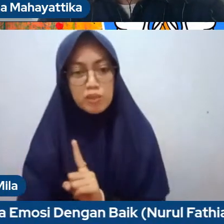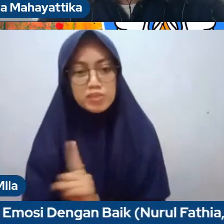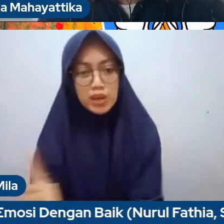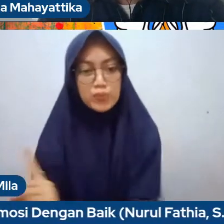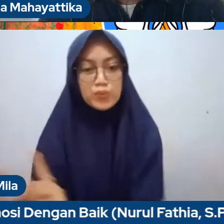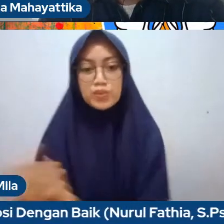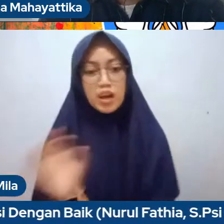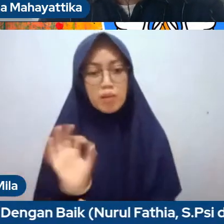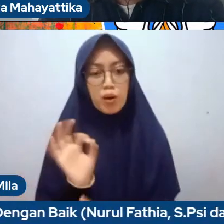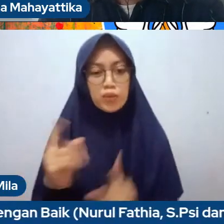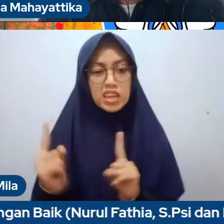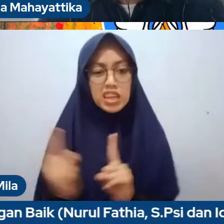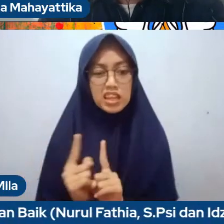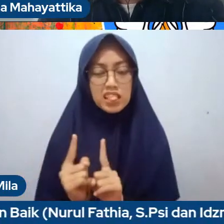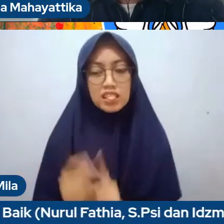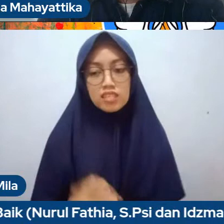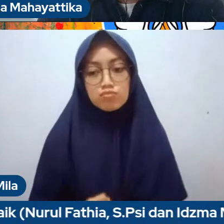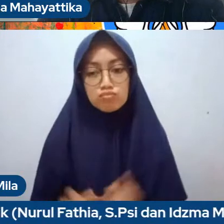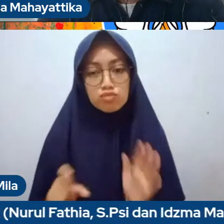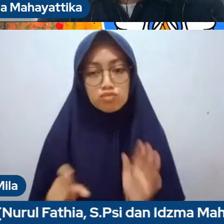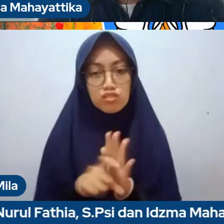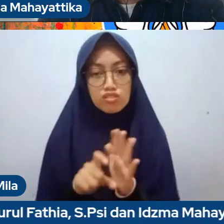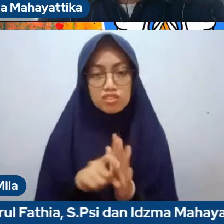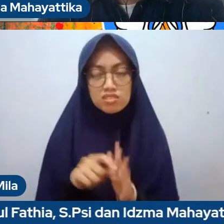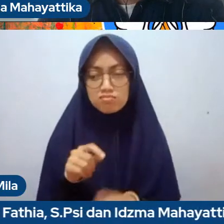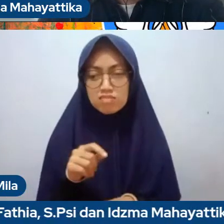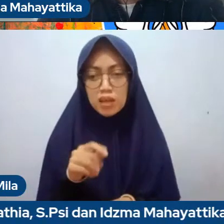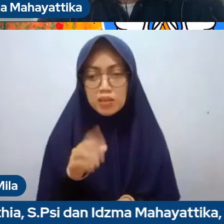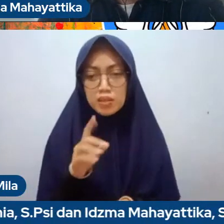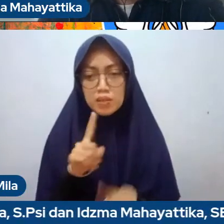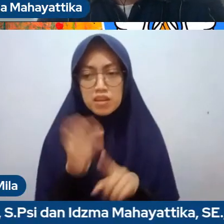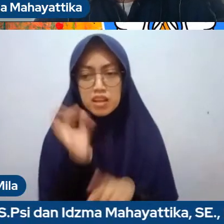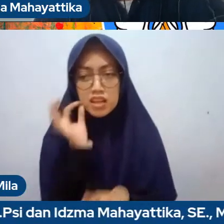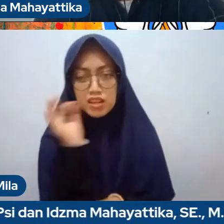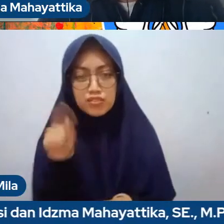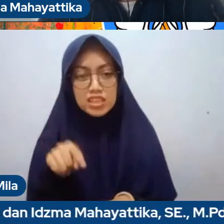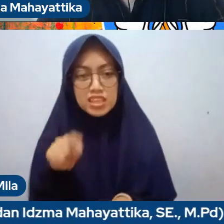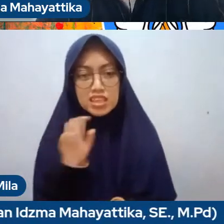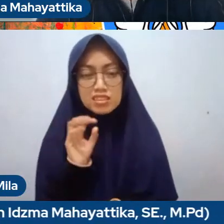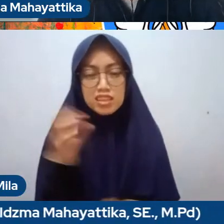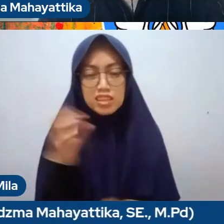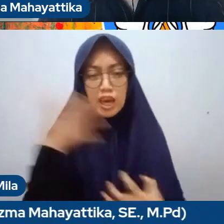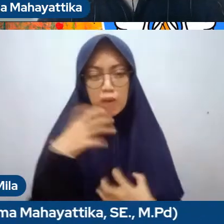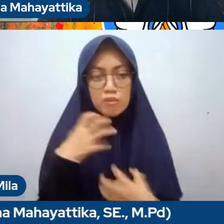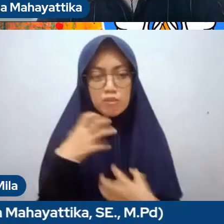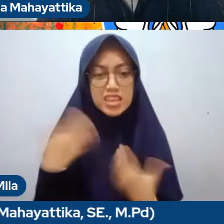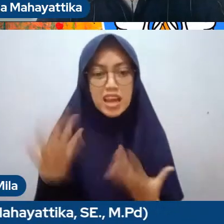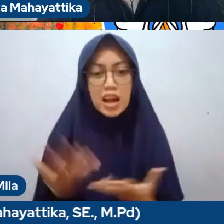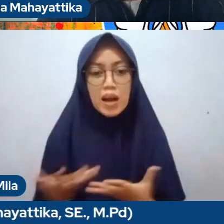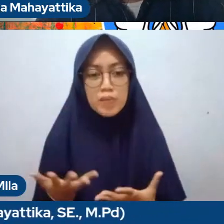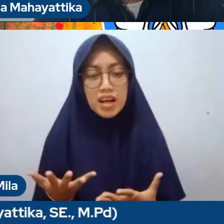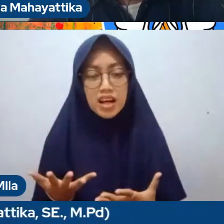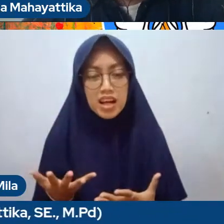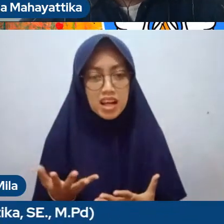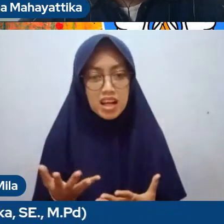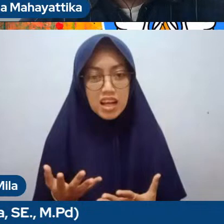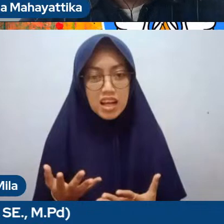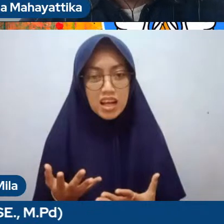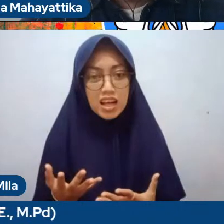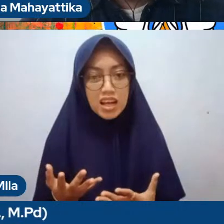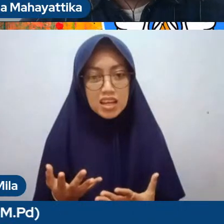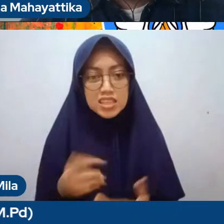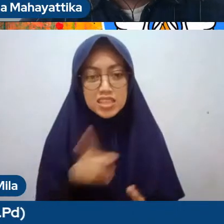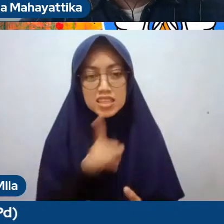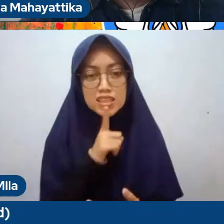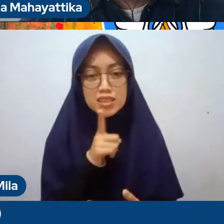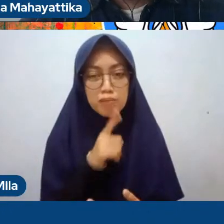Ya. Emosinya emosi apa dulu, Bu? Wah, ini nggak jelas, Bu. Ya, nah itu jadi biasanya konotasinya marah ya.